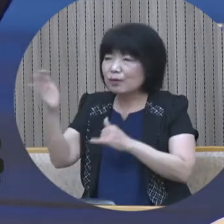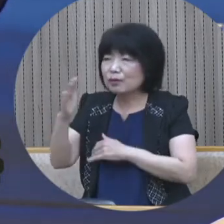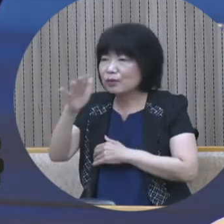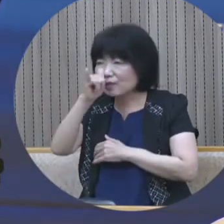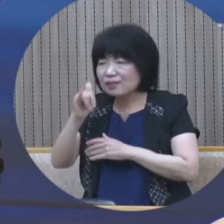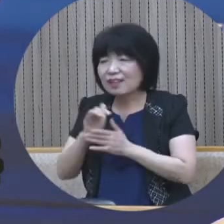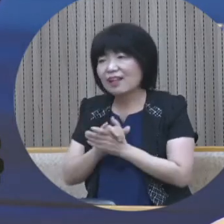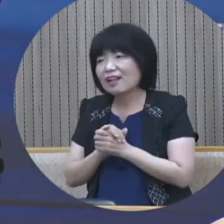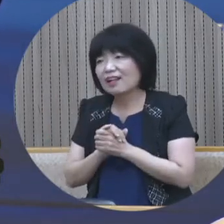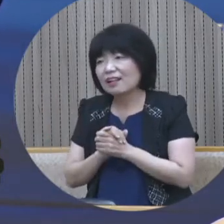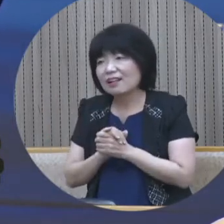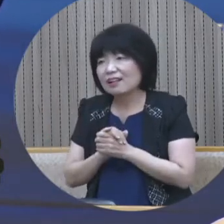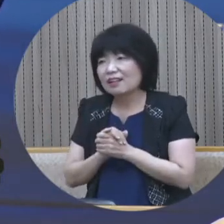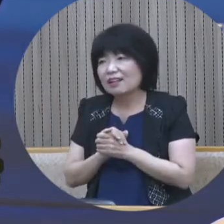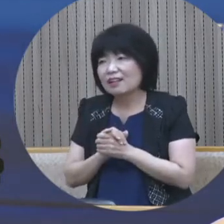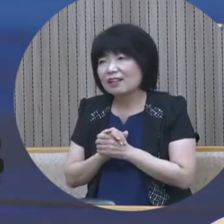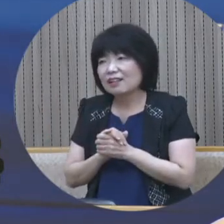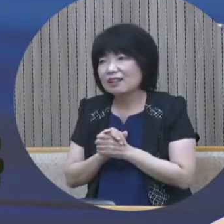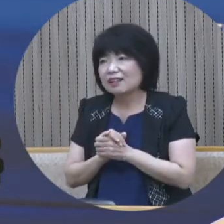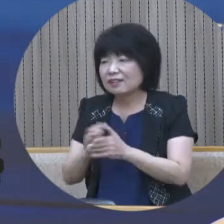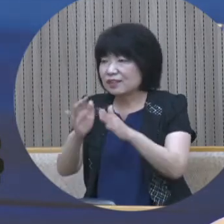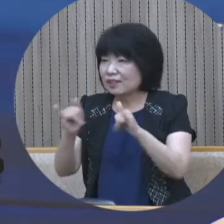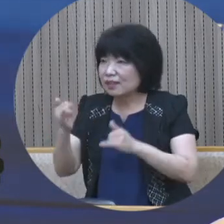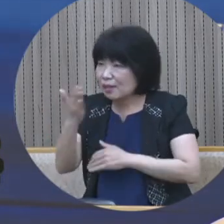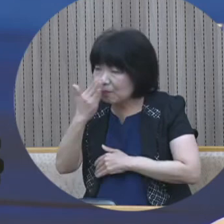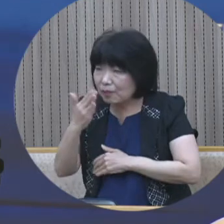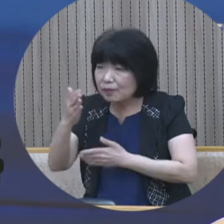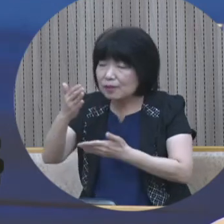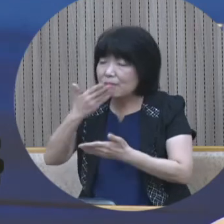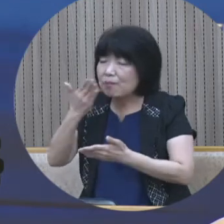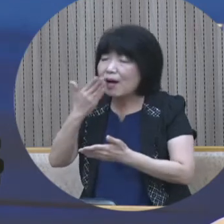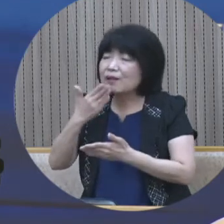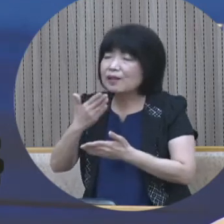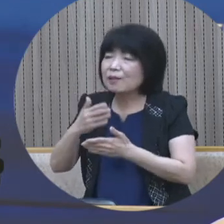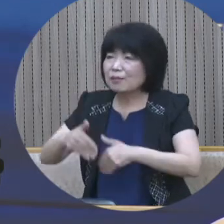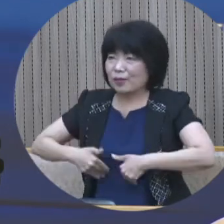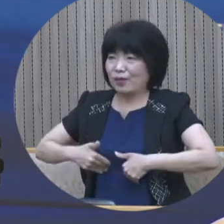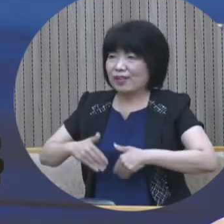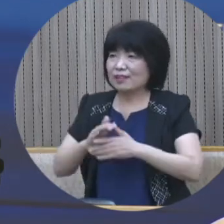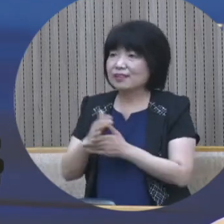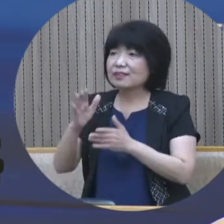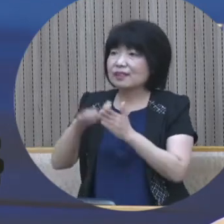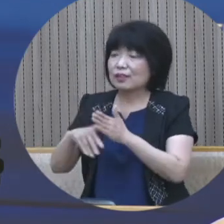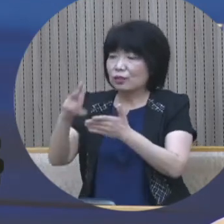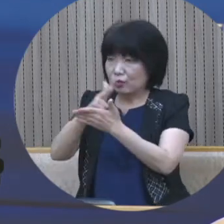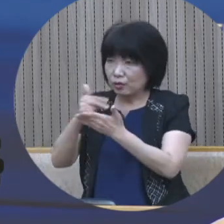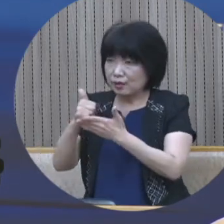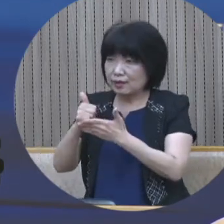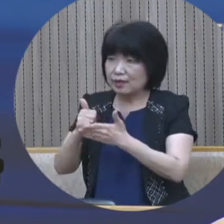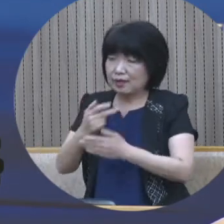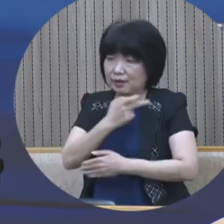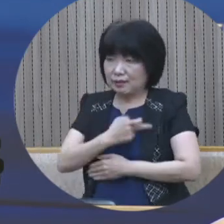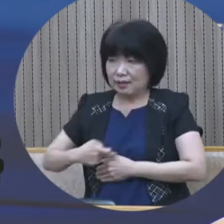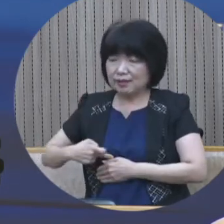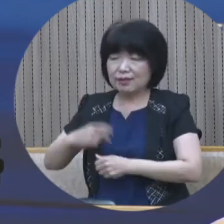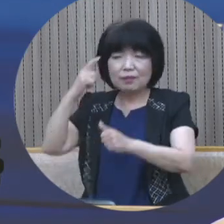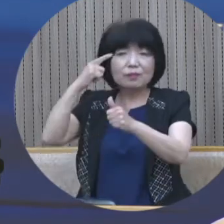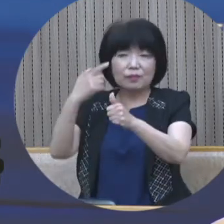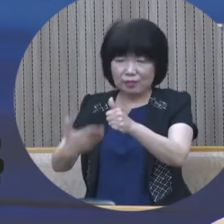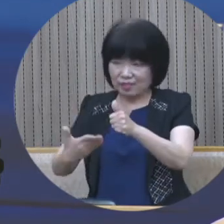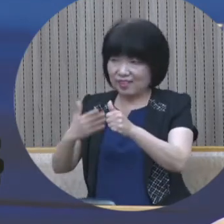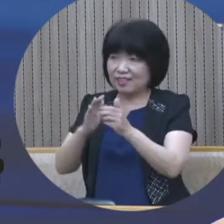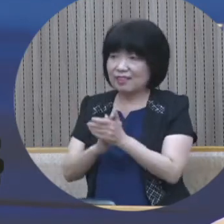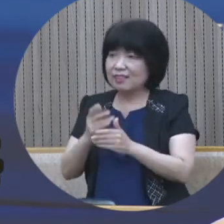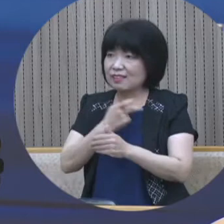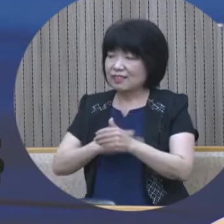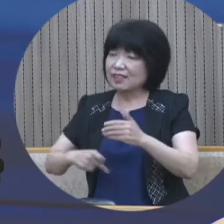있는데 그 사람들이 먹을 밥이 필요한 거예요. 그럴 때 주님께서 제자들에게 물으셔요.